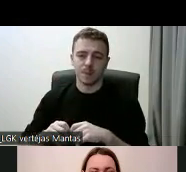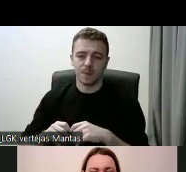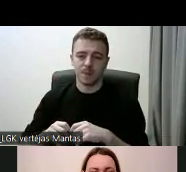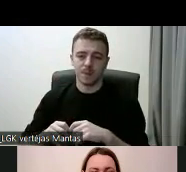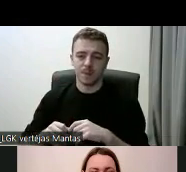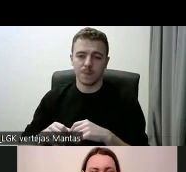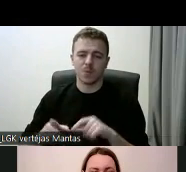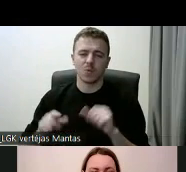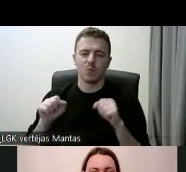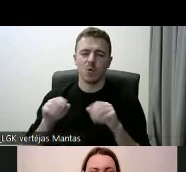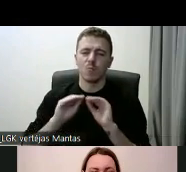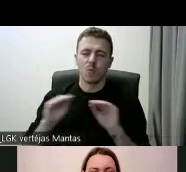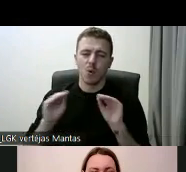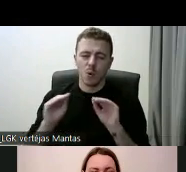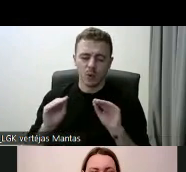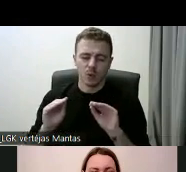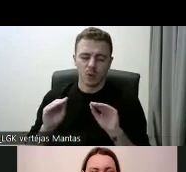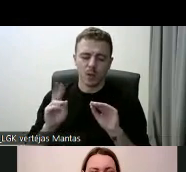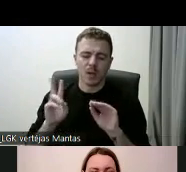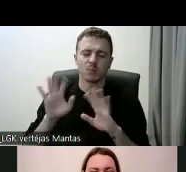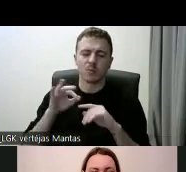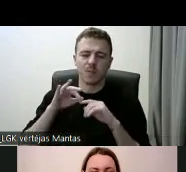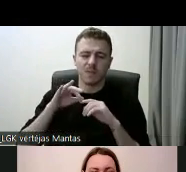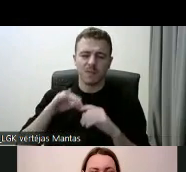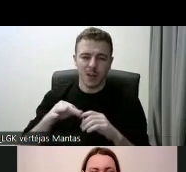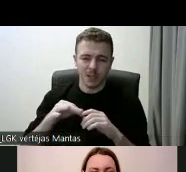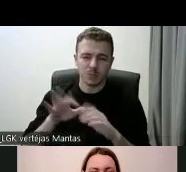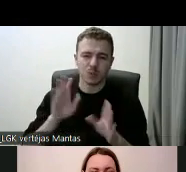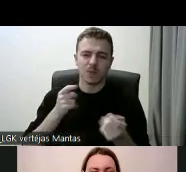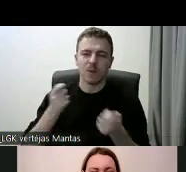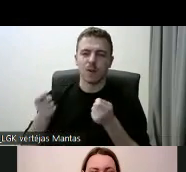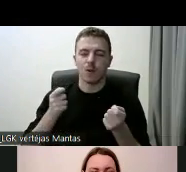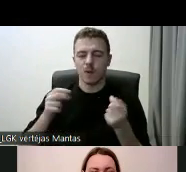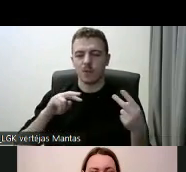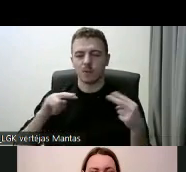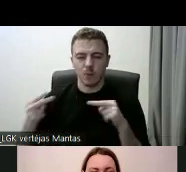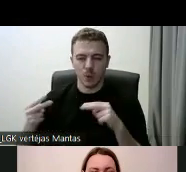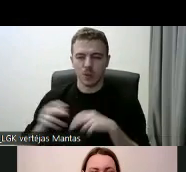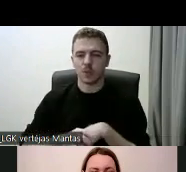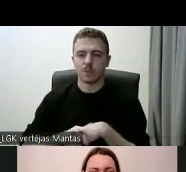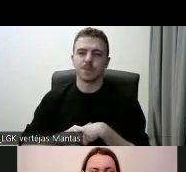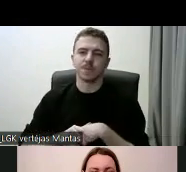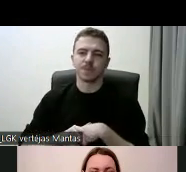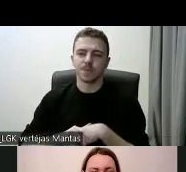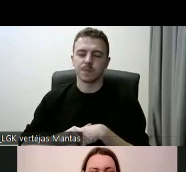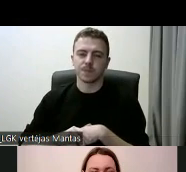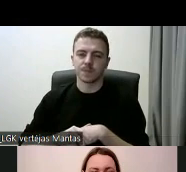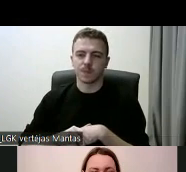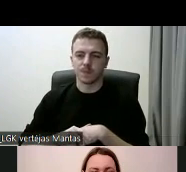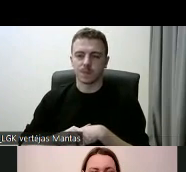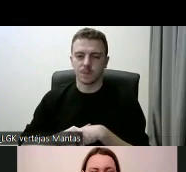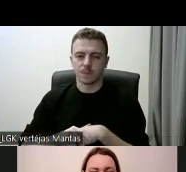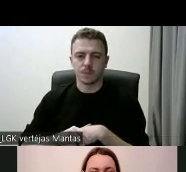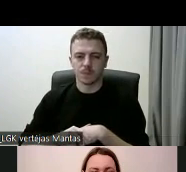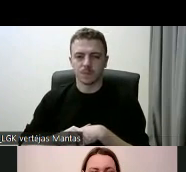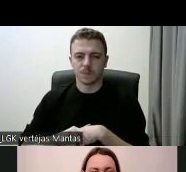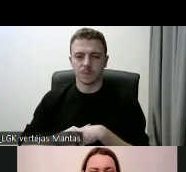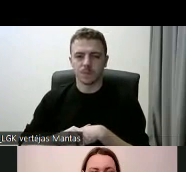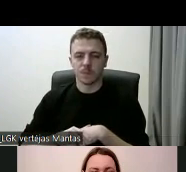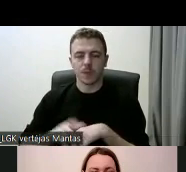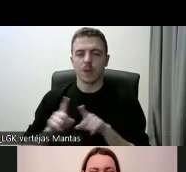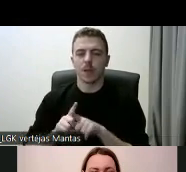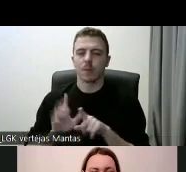būti mokytojai, kurie ves, kaip sakant, vadovaus tiem pokyčiams. Ir būtina sukurti taip pat ir